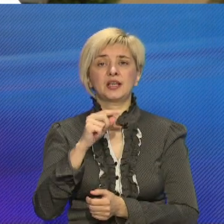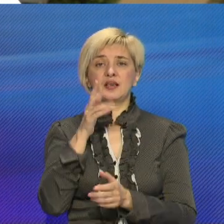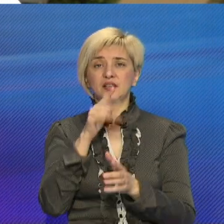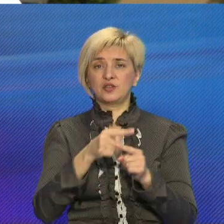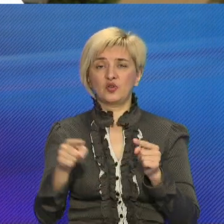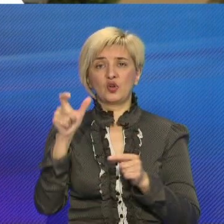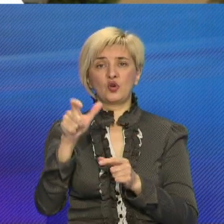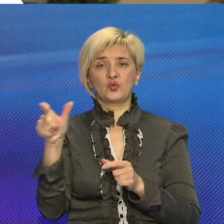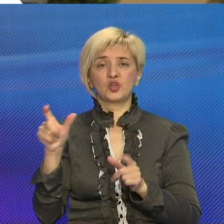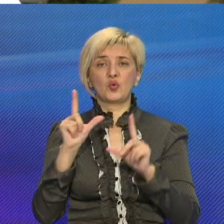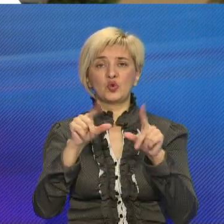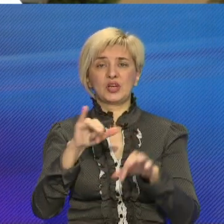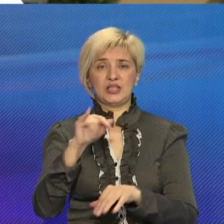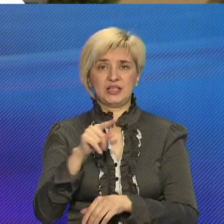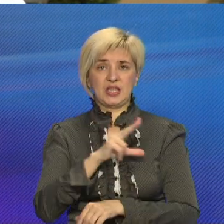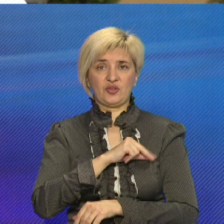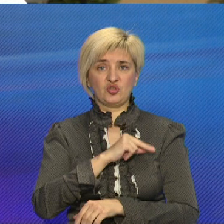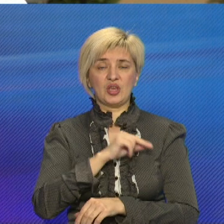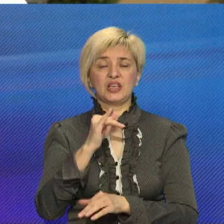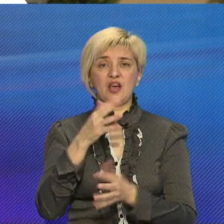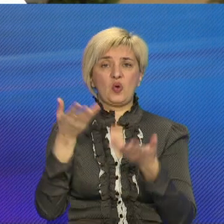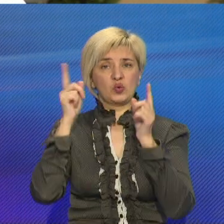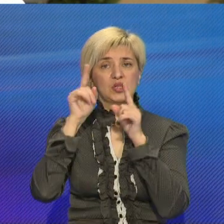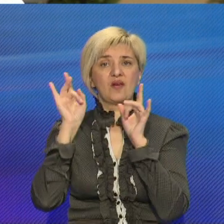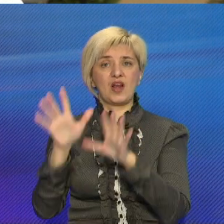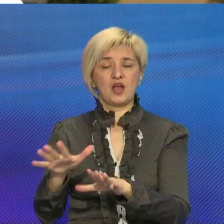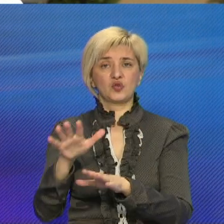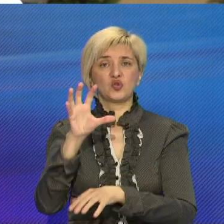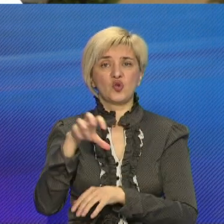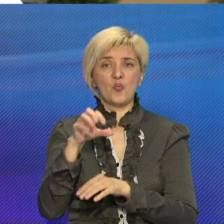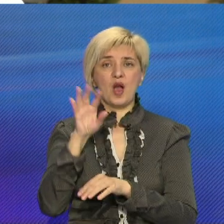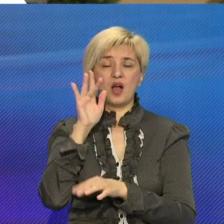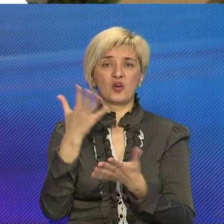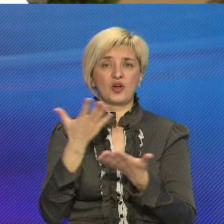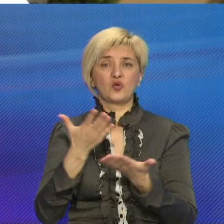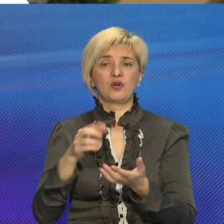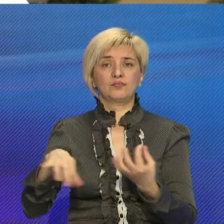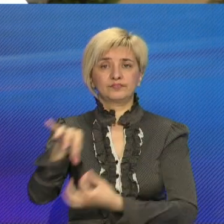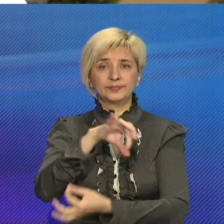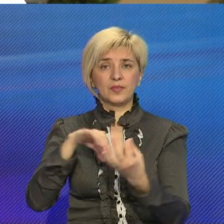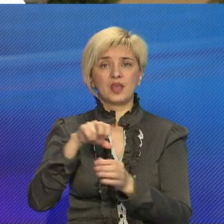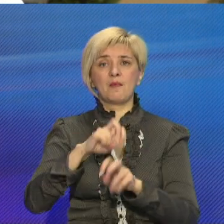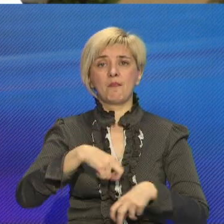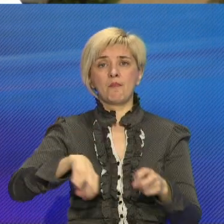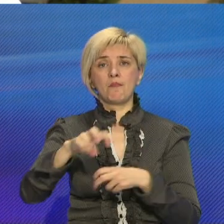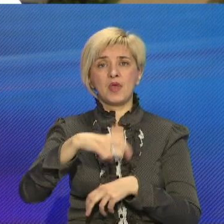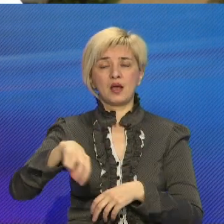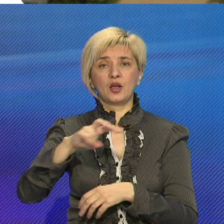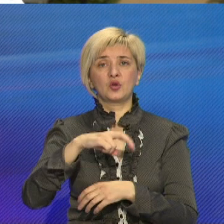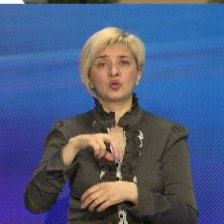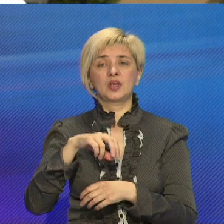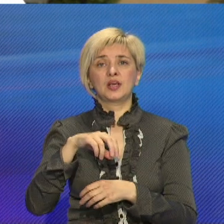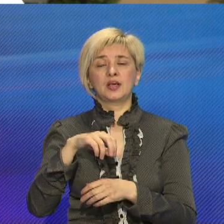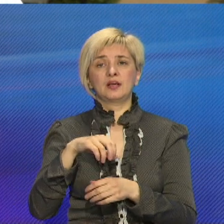там оставляют тех же собак и котов, которые просто становятся безнадзорными, бездомными, бегают, испытывают страдания в